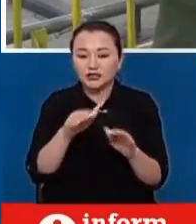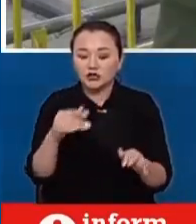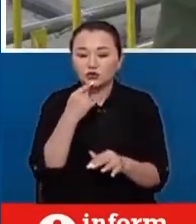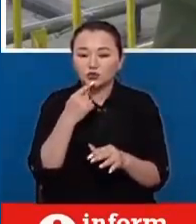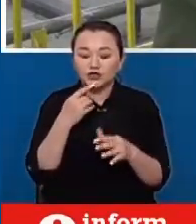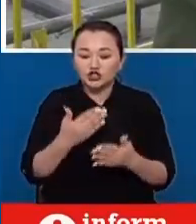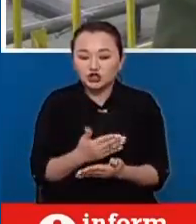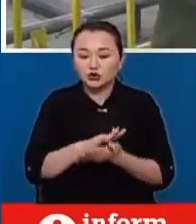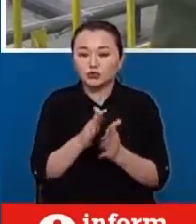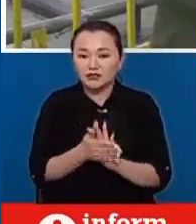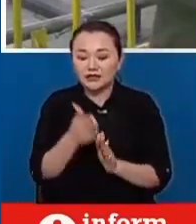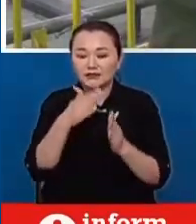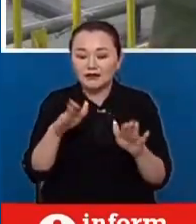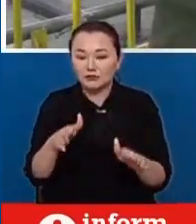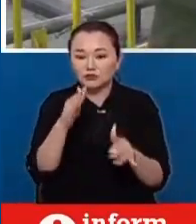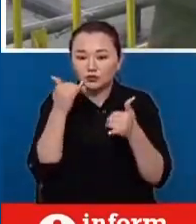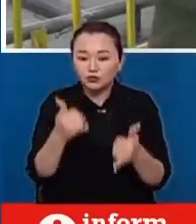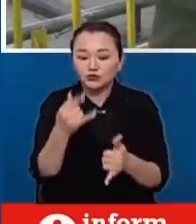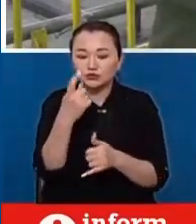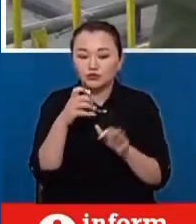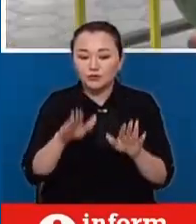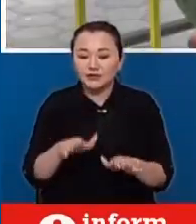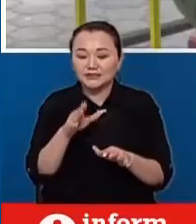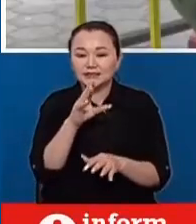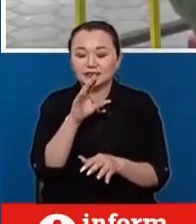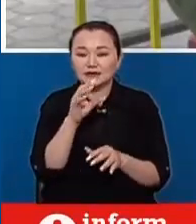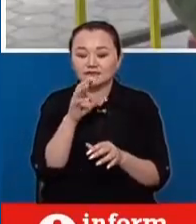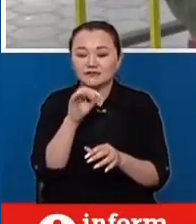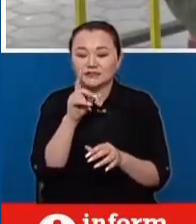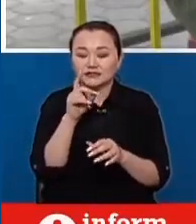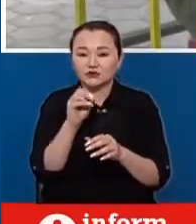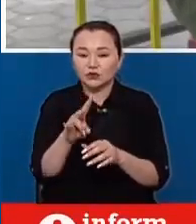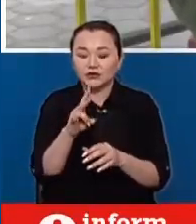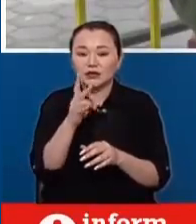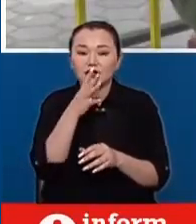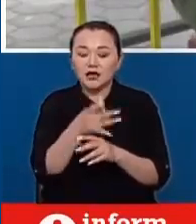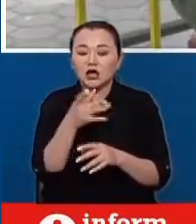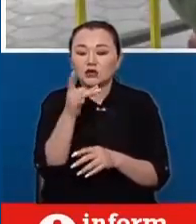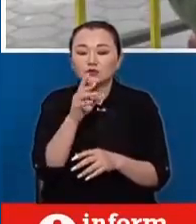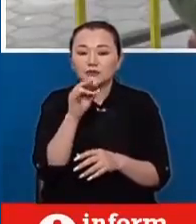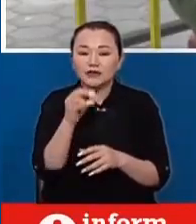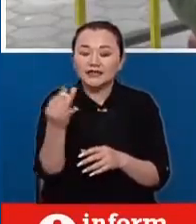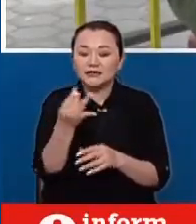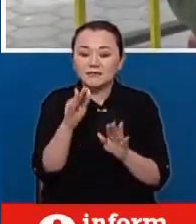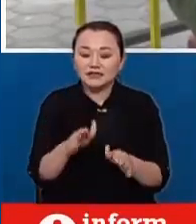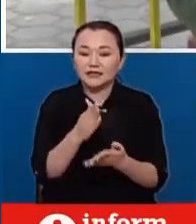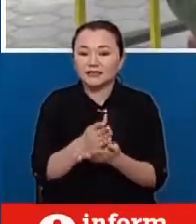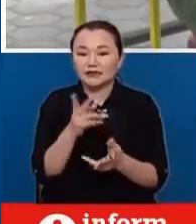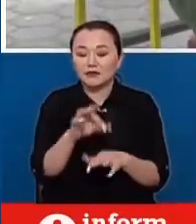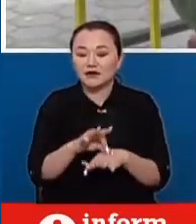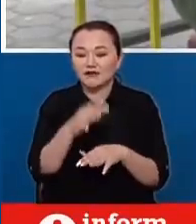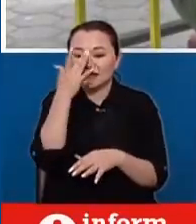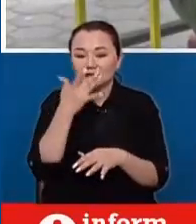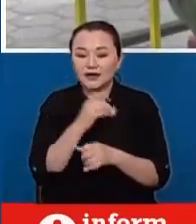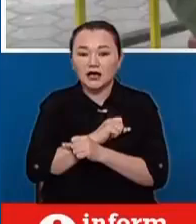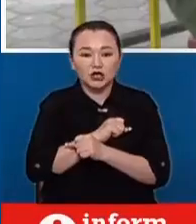жизненной ситуации. Лагерь будет рассчитан на 100 мест в сезон. Людмила, есть ли в вашем регионе интересные места для проведения летних